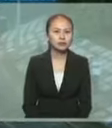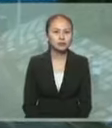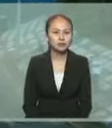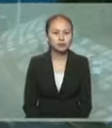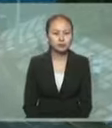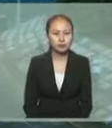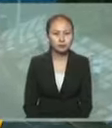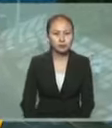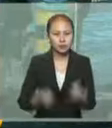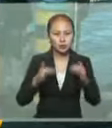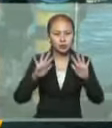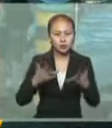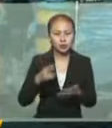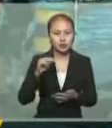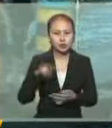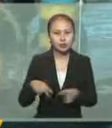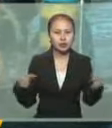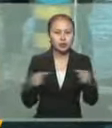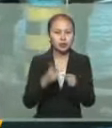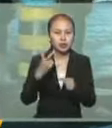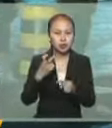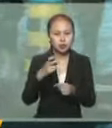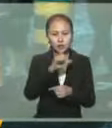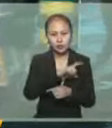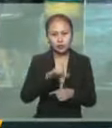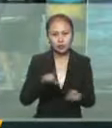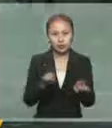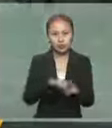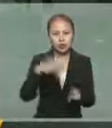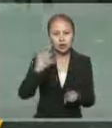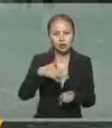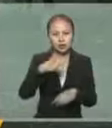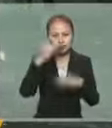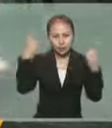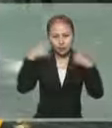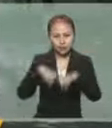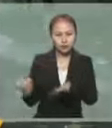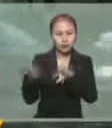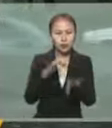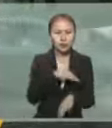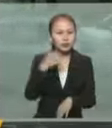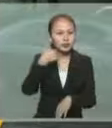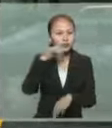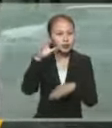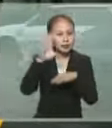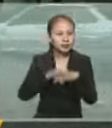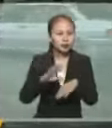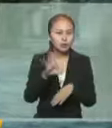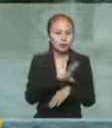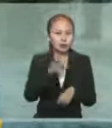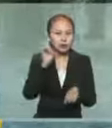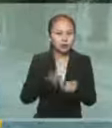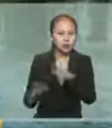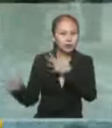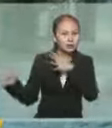Қазір табиғи апаттың салдарын жоюға 200-дей маман мен 50 шақты техника жұмылуда. Естеріңізге сала кетсек, кеше кешкісін алай дүлей қатты